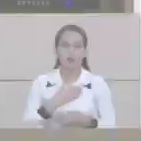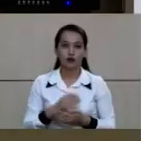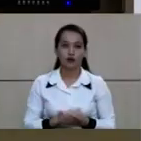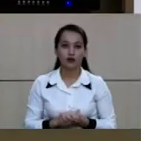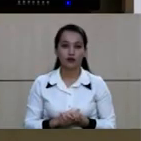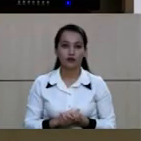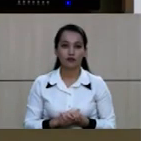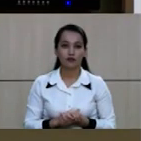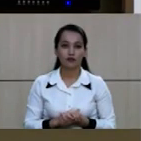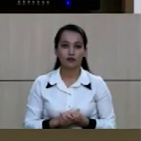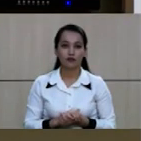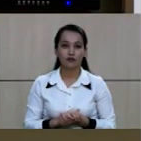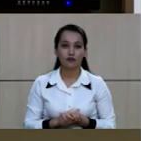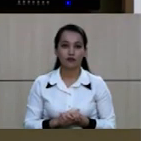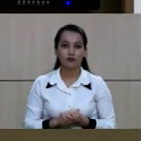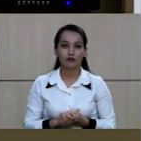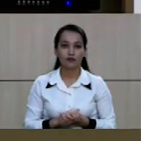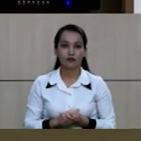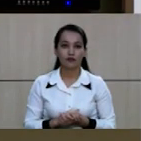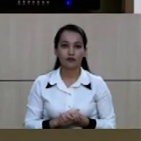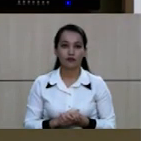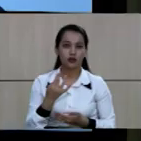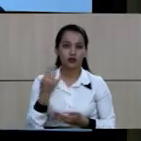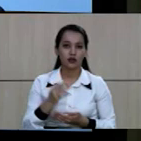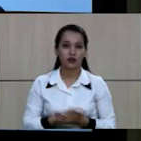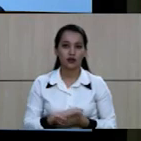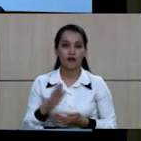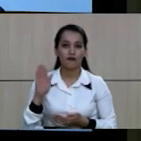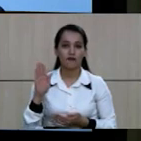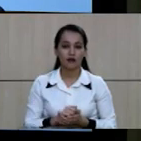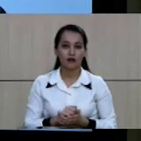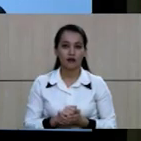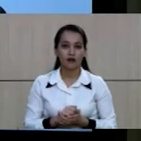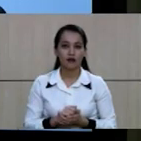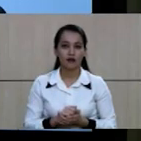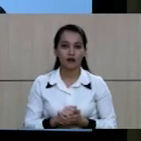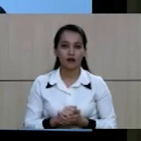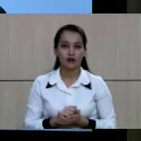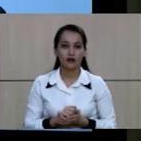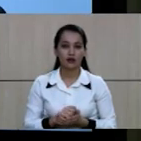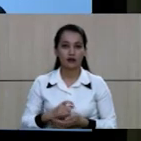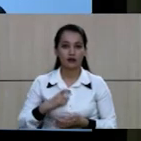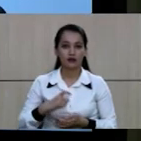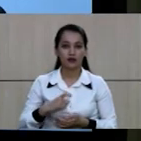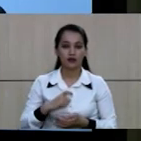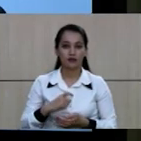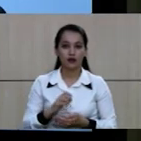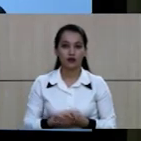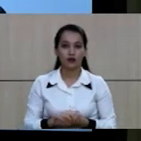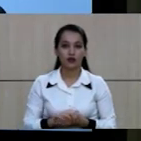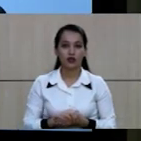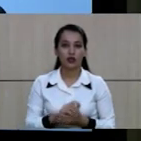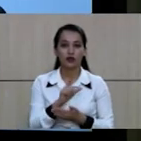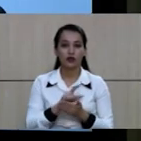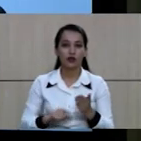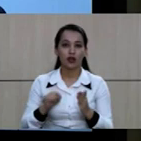инсонларнинг ҳукмронликка учлигини, молу мулкка бўлган талаш ва тамаларини мана шу масал орқали